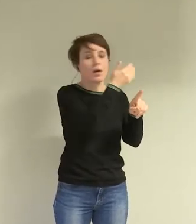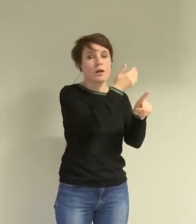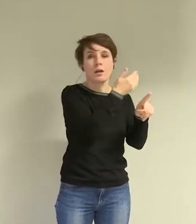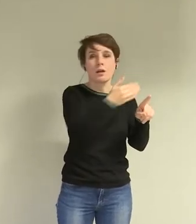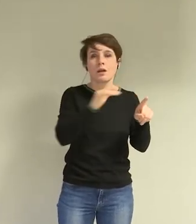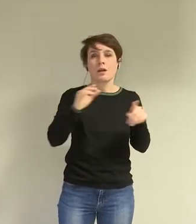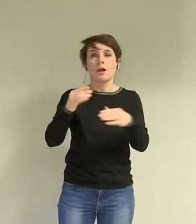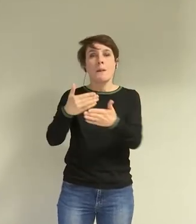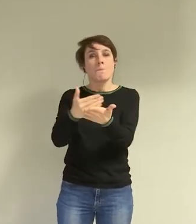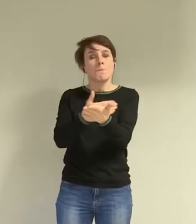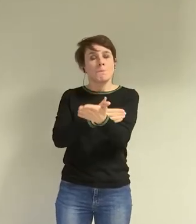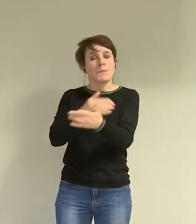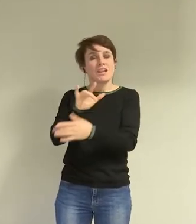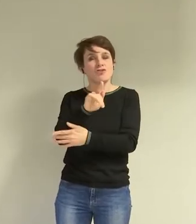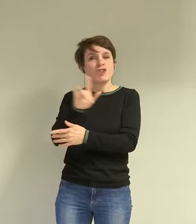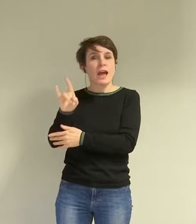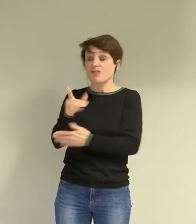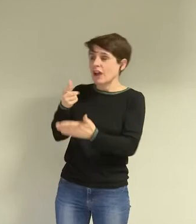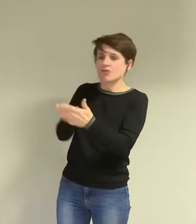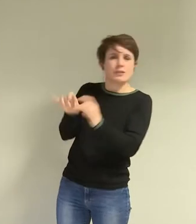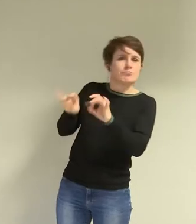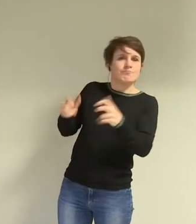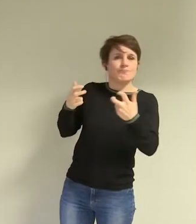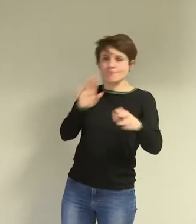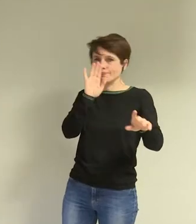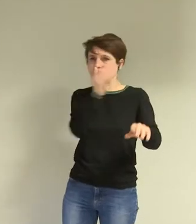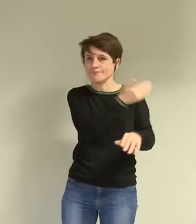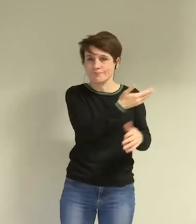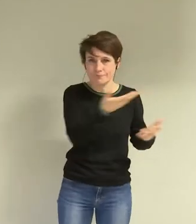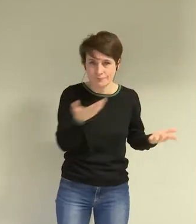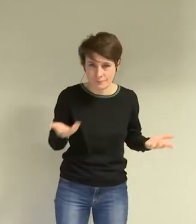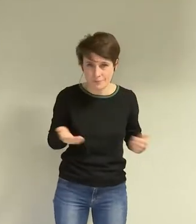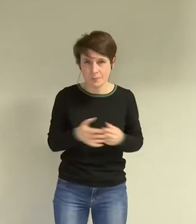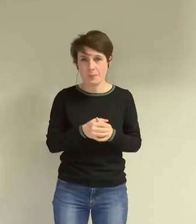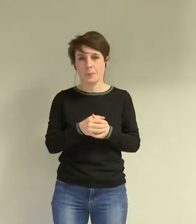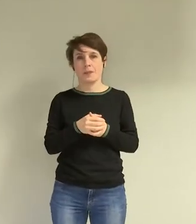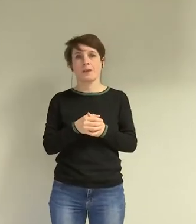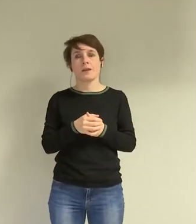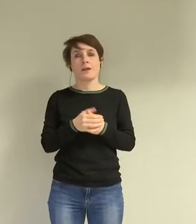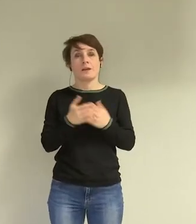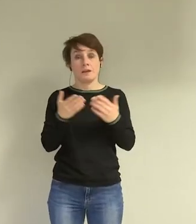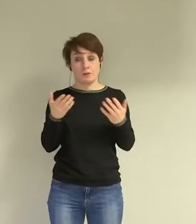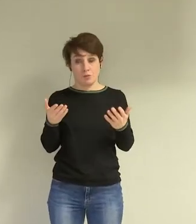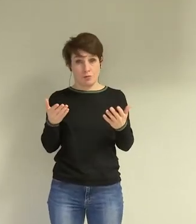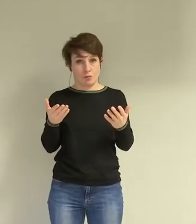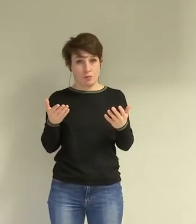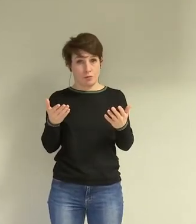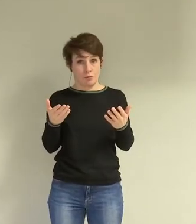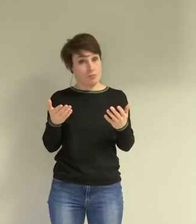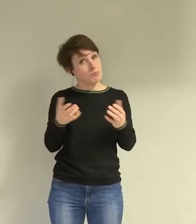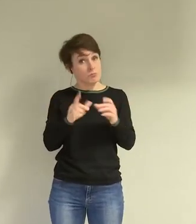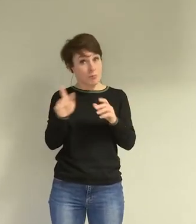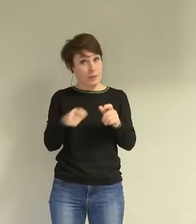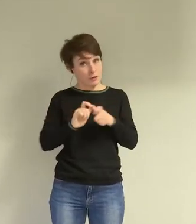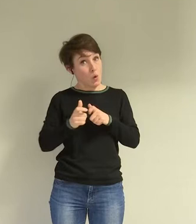habitat et la constitution d'outils métropolitain pour l'habitat autour d'activités et de jets h ça n'est pas sans conséquence